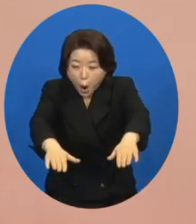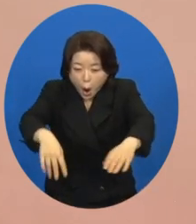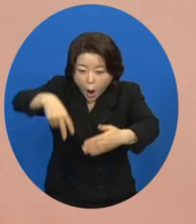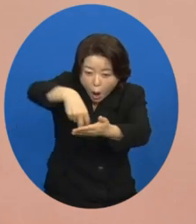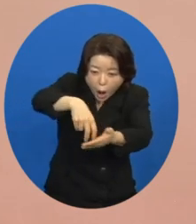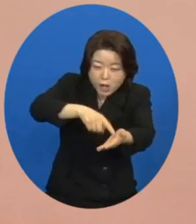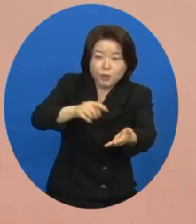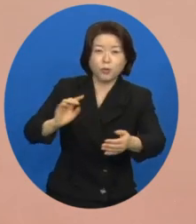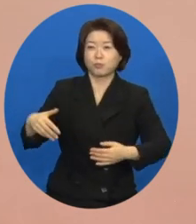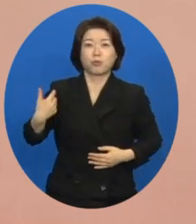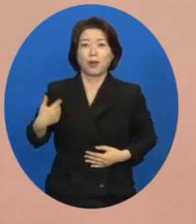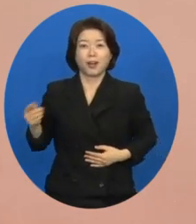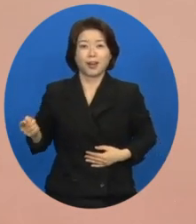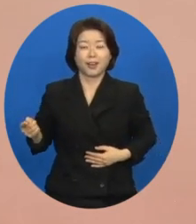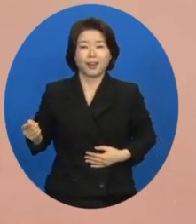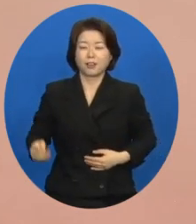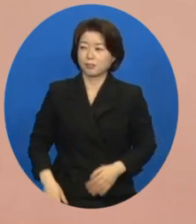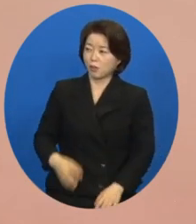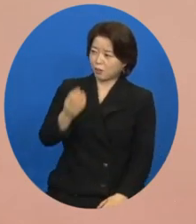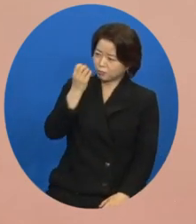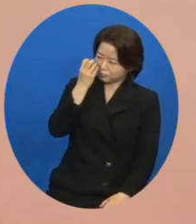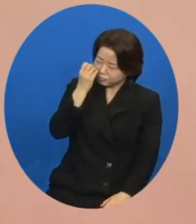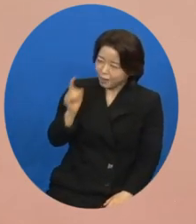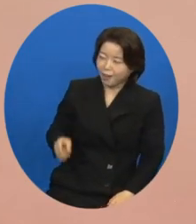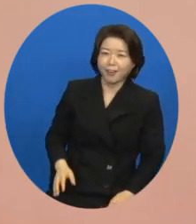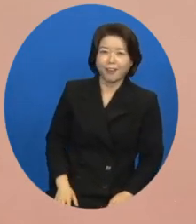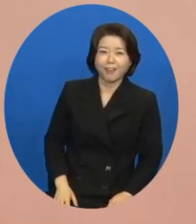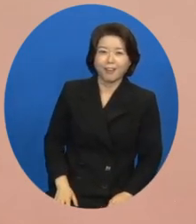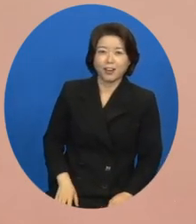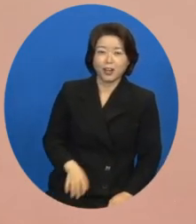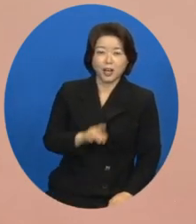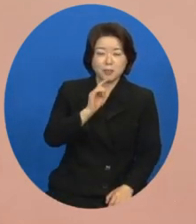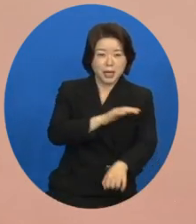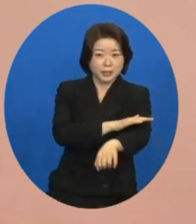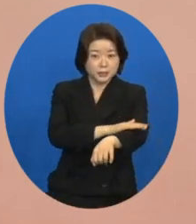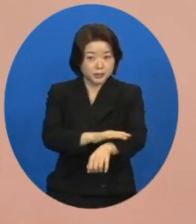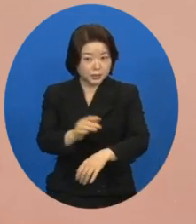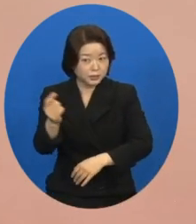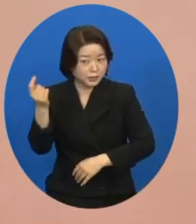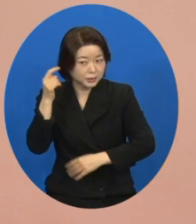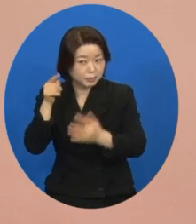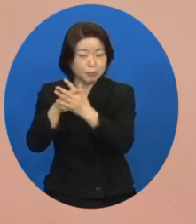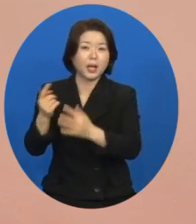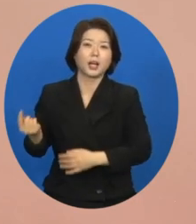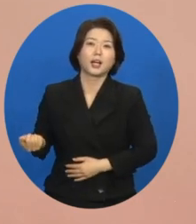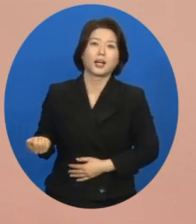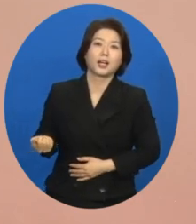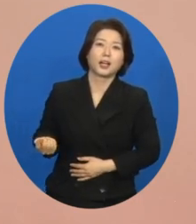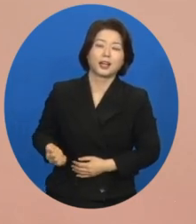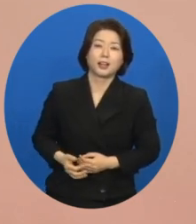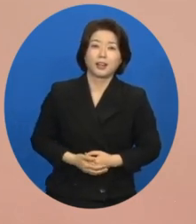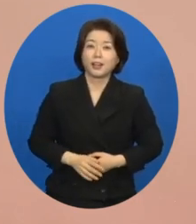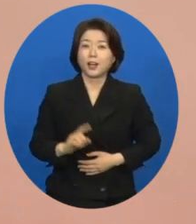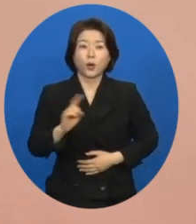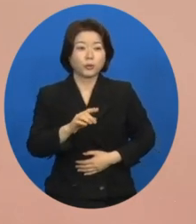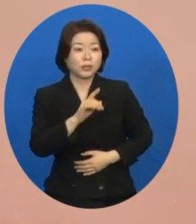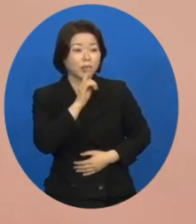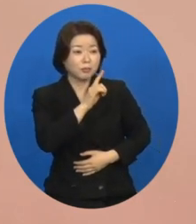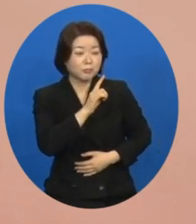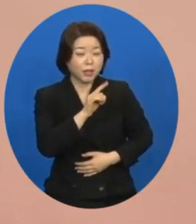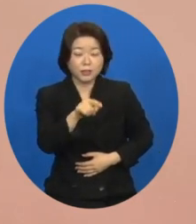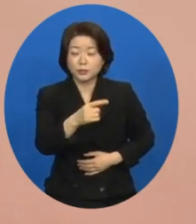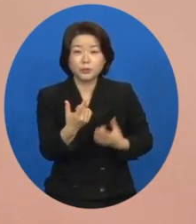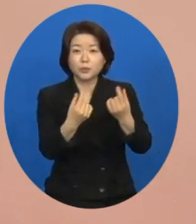참 신기한 거예요. 지금 생각해보면 말을 잘 알아듣는 거예요. 아니, 어떻게 그 말을